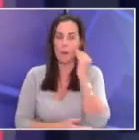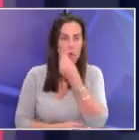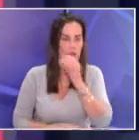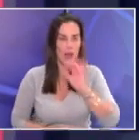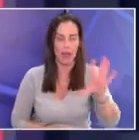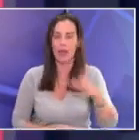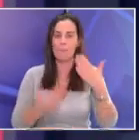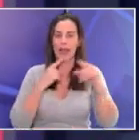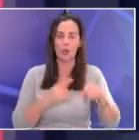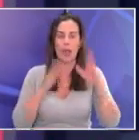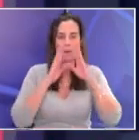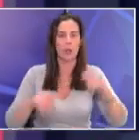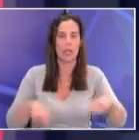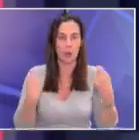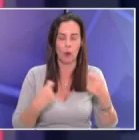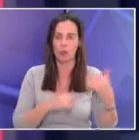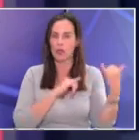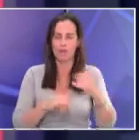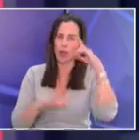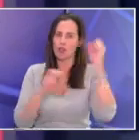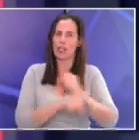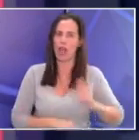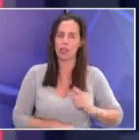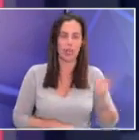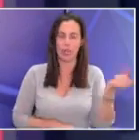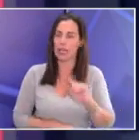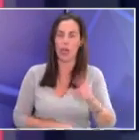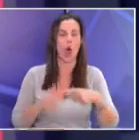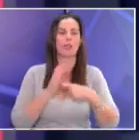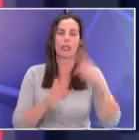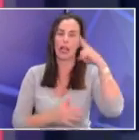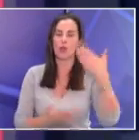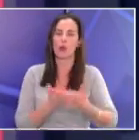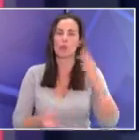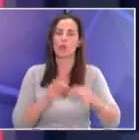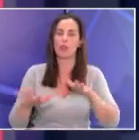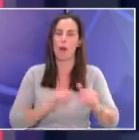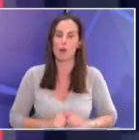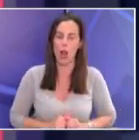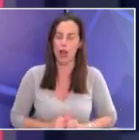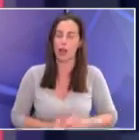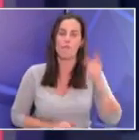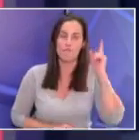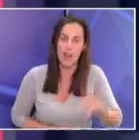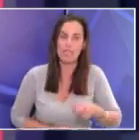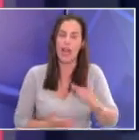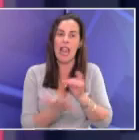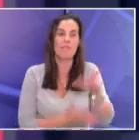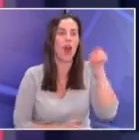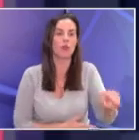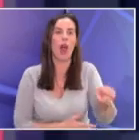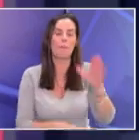בצהריים, שבדיון על הנאמנות לתרבות היא הביאה אג'נדה אישית, היא לא הציגה את עמדת היועץ המשפטי לממשלה, וצריך לפטר